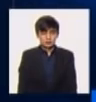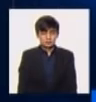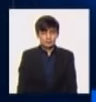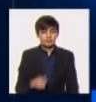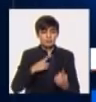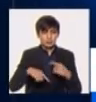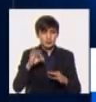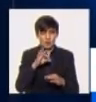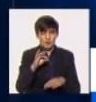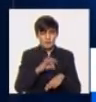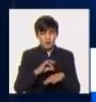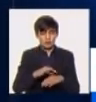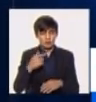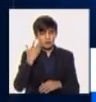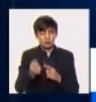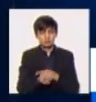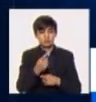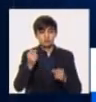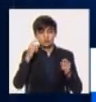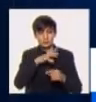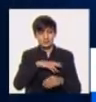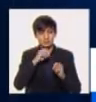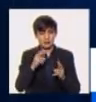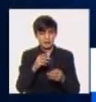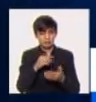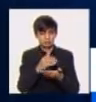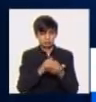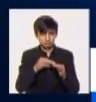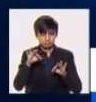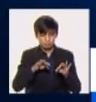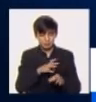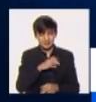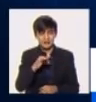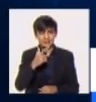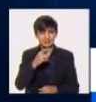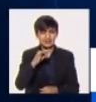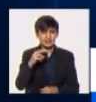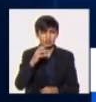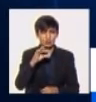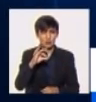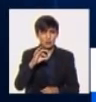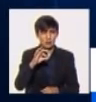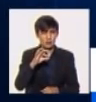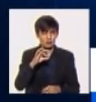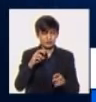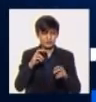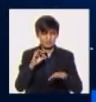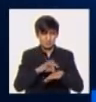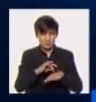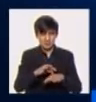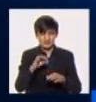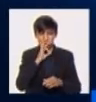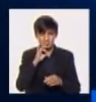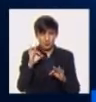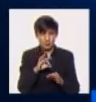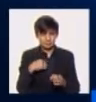Біз аурудың алғашқы белгілері біліне бастағаннан емдеудің арнайы сызбасын жасадық. Гидроксихлорокин препаратын қолданбай тұрып, науқасқа үлкен дозада сыдарумен